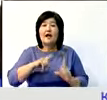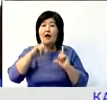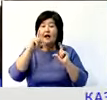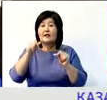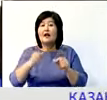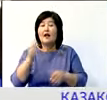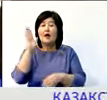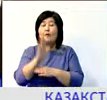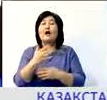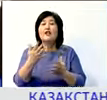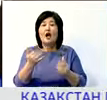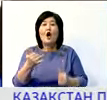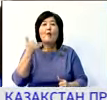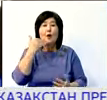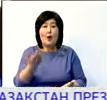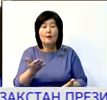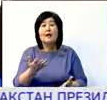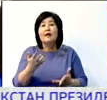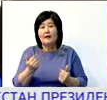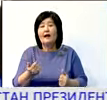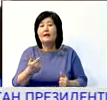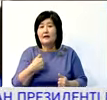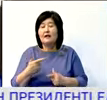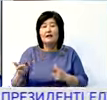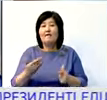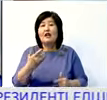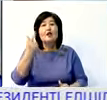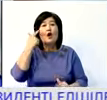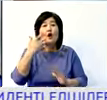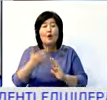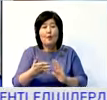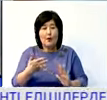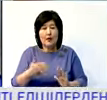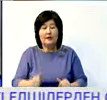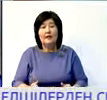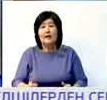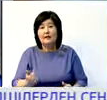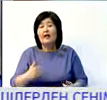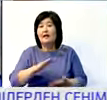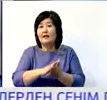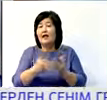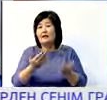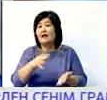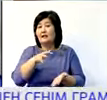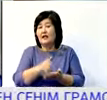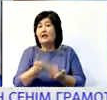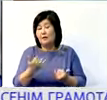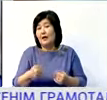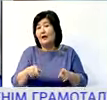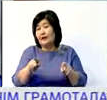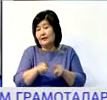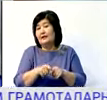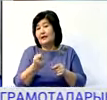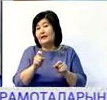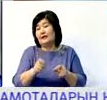транслировать команды. Прием. Заря-1, я Кедр. Вас понял. Немало сходное положение. Занял. Поэтому несколько